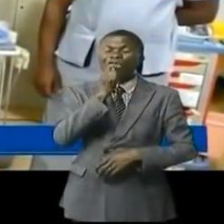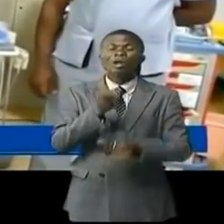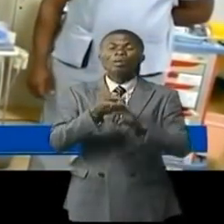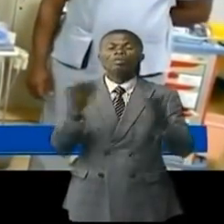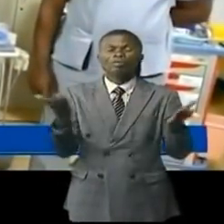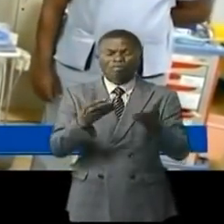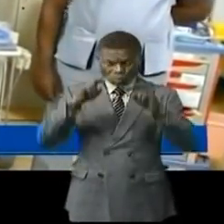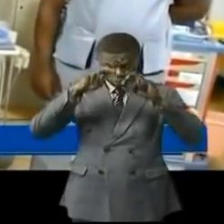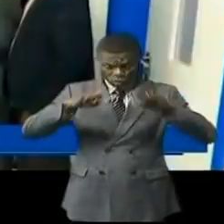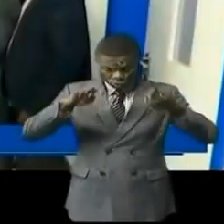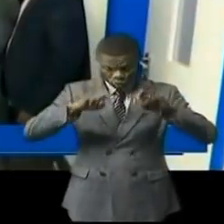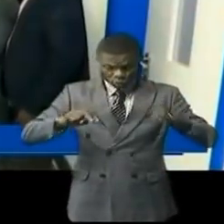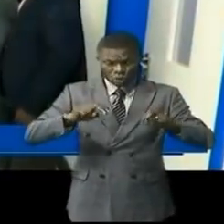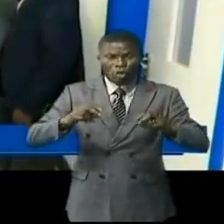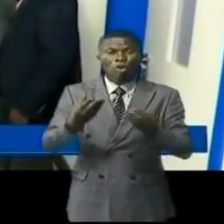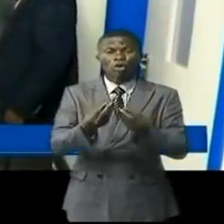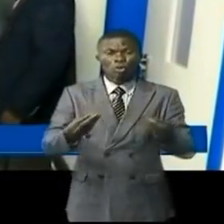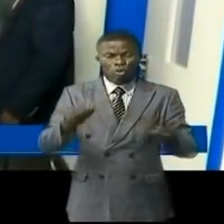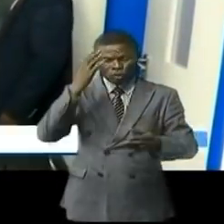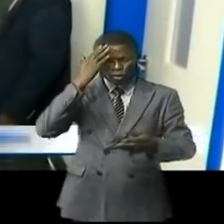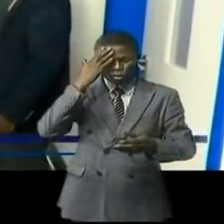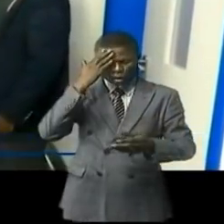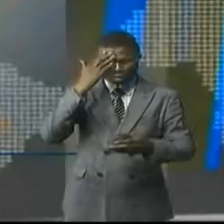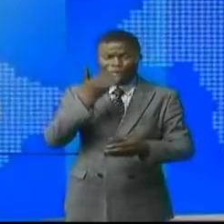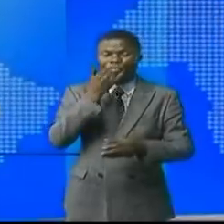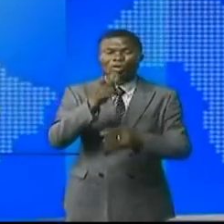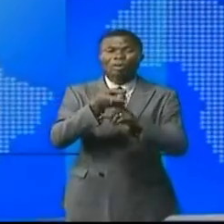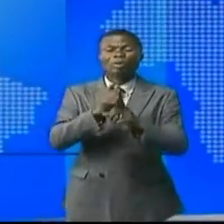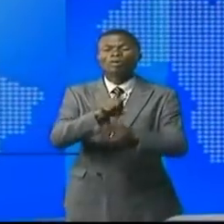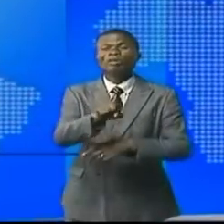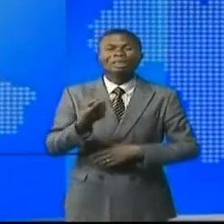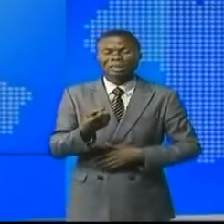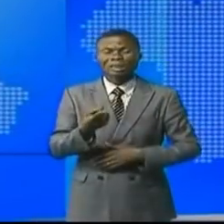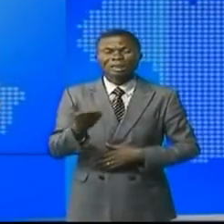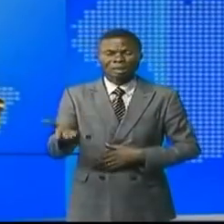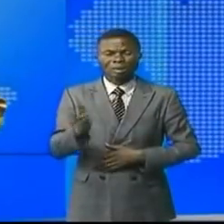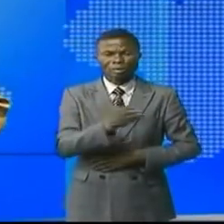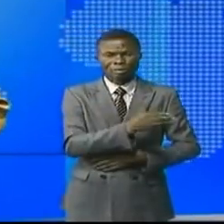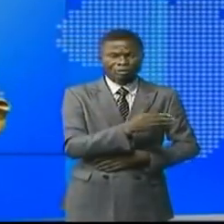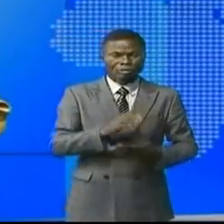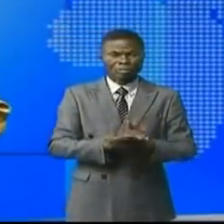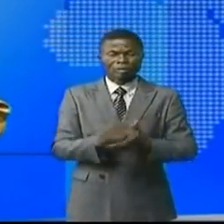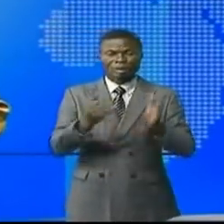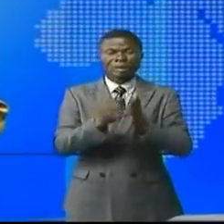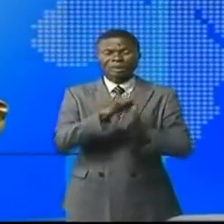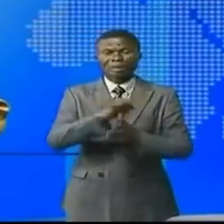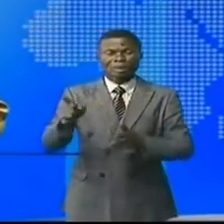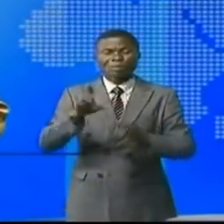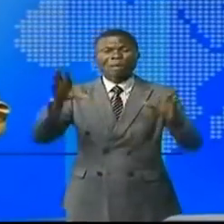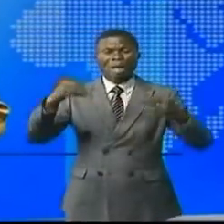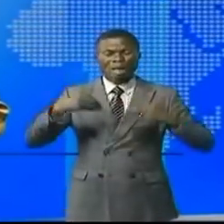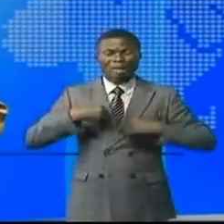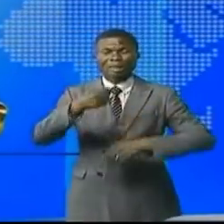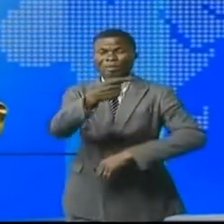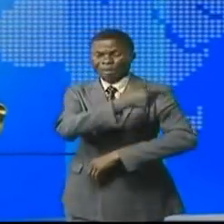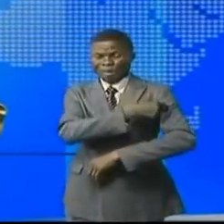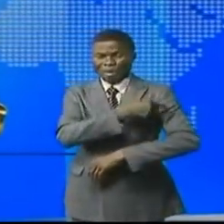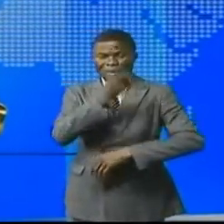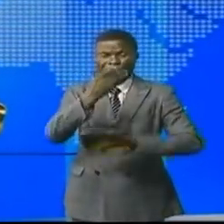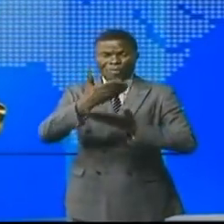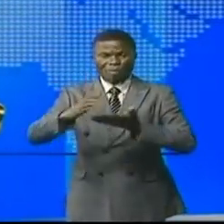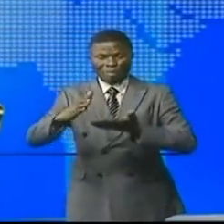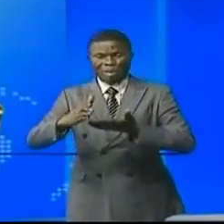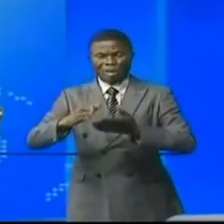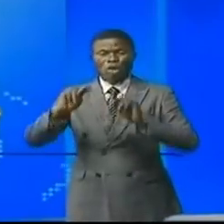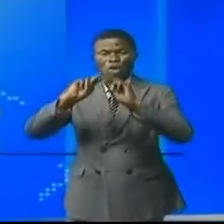enquête est en cours pour établir les responsabilités. Plus de 6000 personnes se sont fait vacciner à la première phase du déploiement